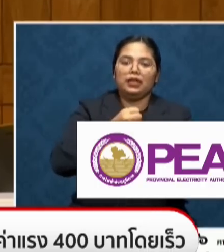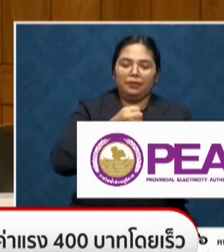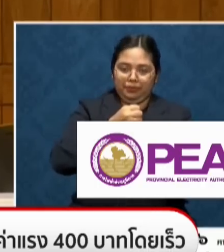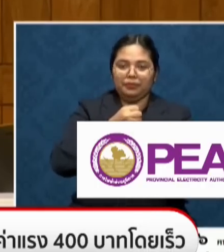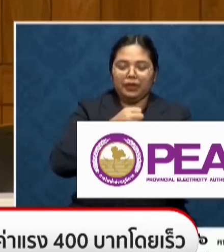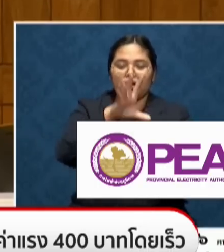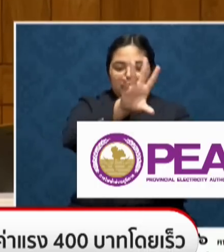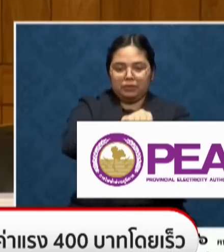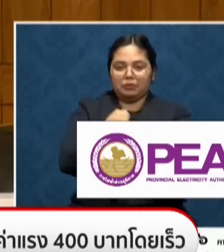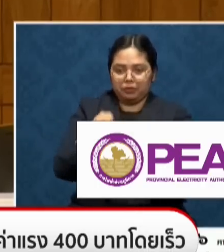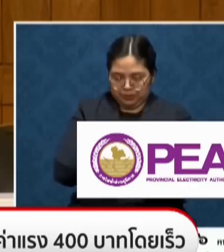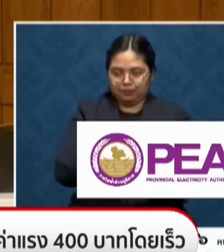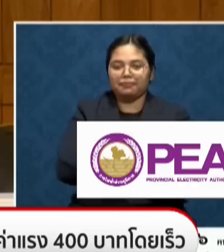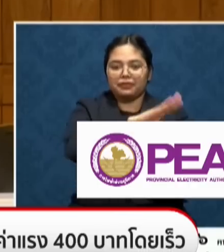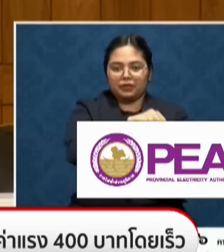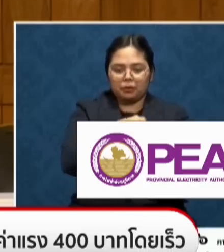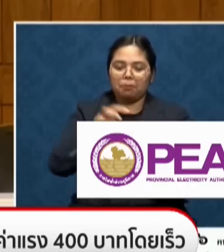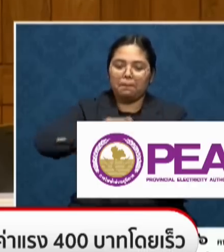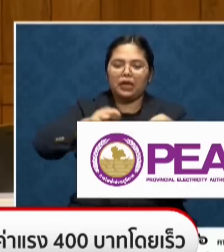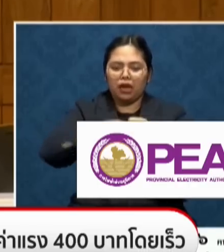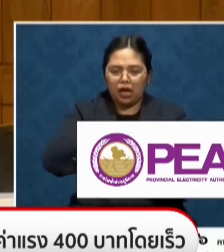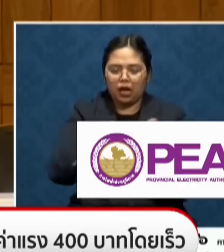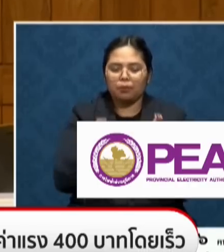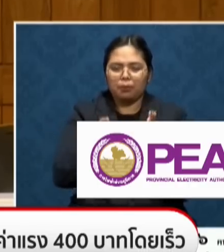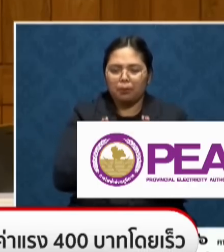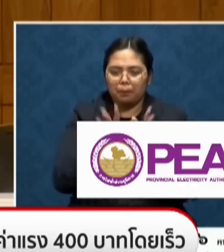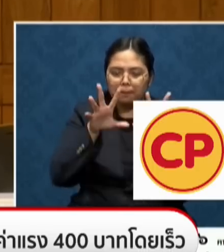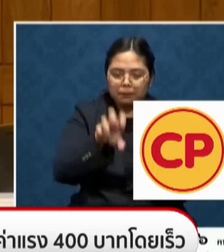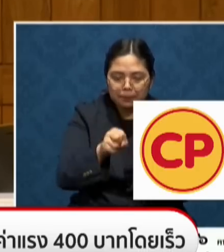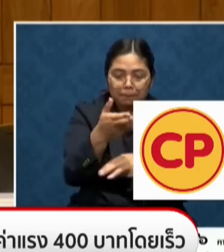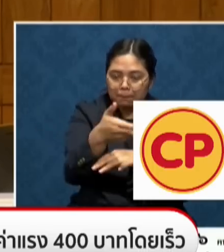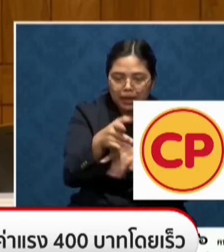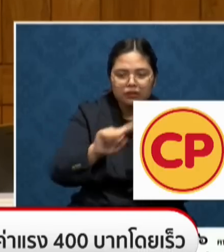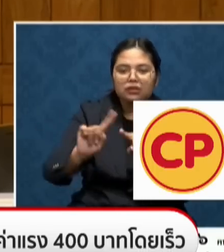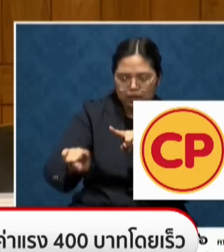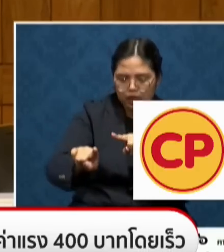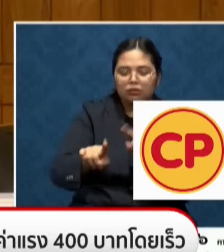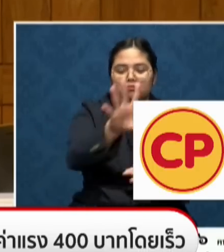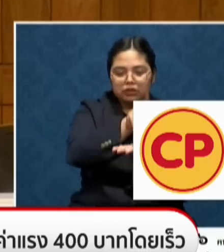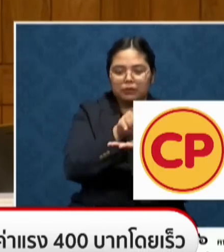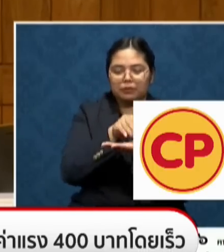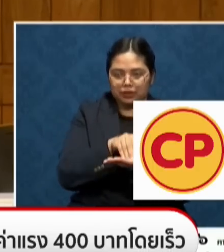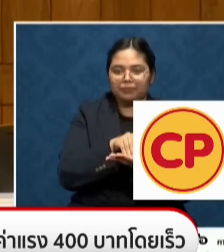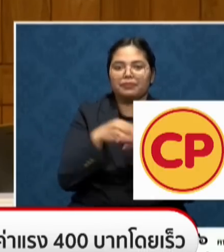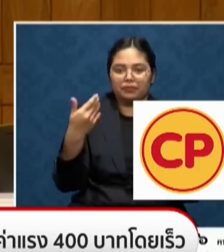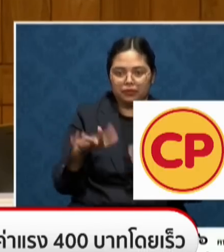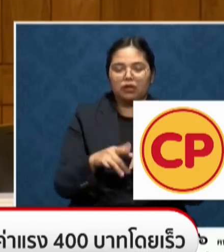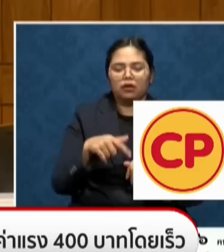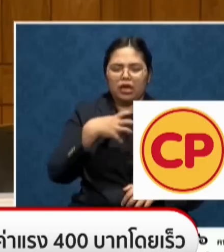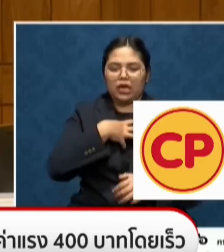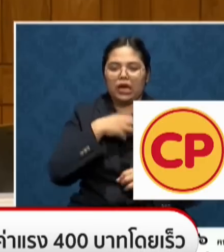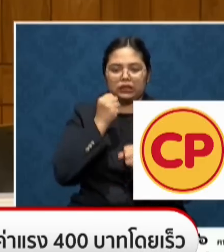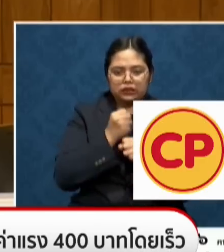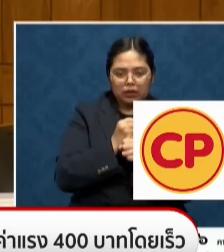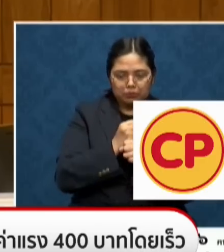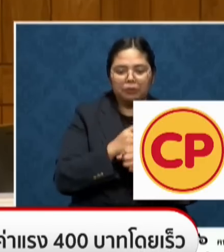เจรจากับทั้ง3ฝ่ายอยู่นะระหว่างแรงงานผู้ว่าจ้างรัฐบาลเพื่อปรับค่าแรงขั้นต่ำให้อยู่ในระดับที่เหมาะสมโดยมี